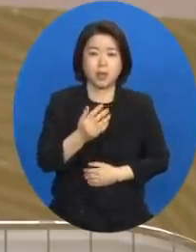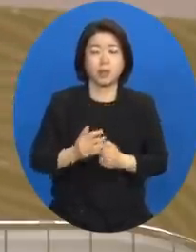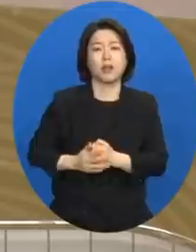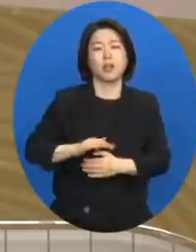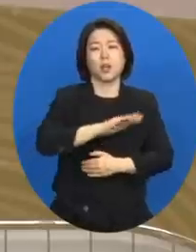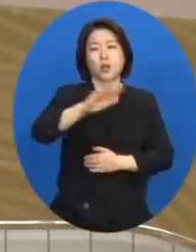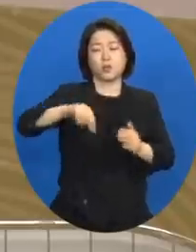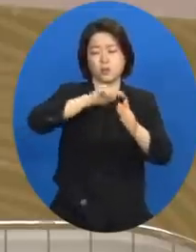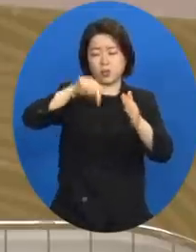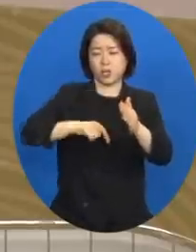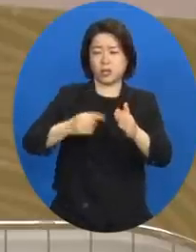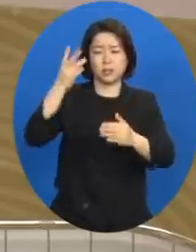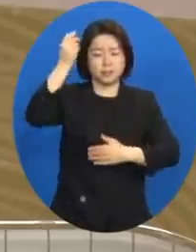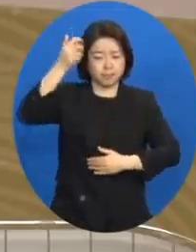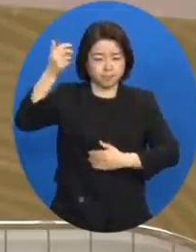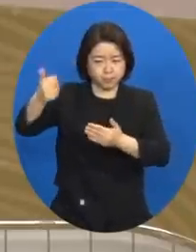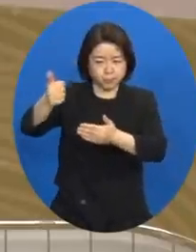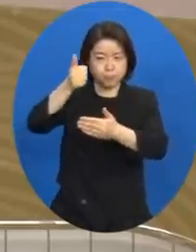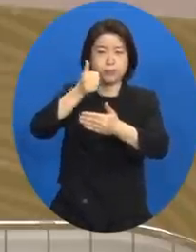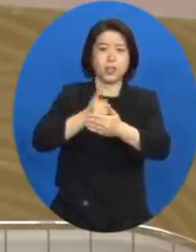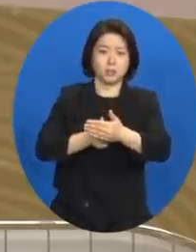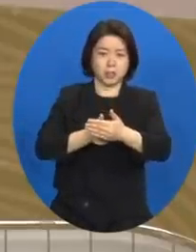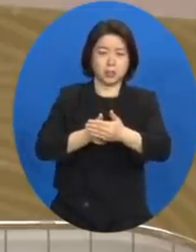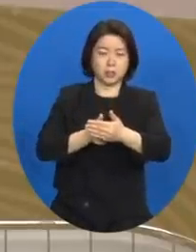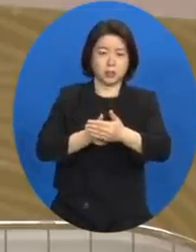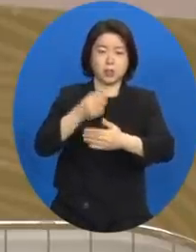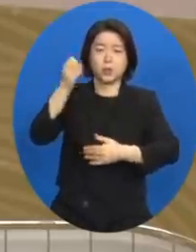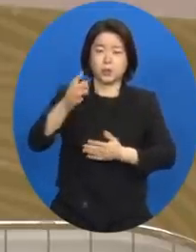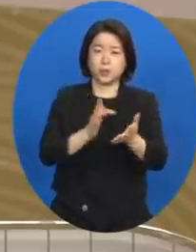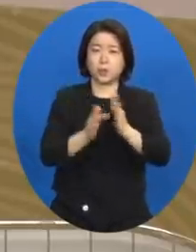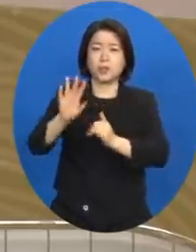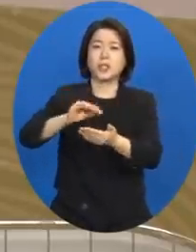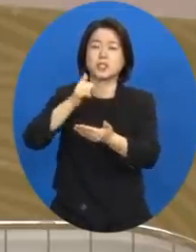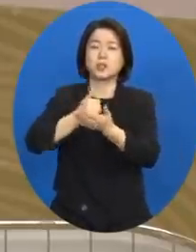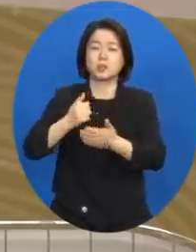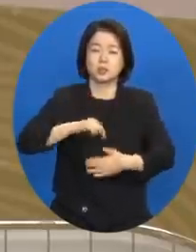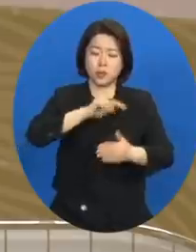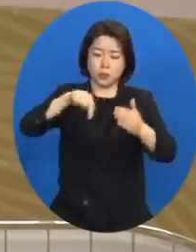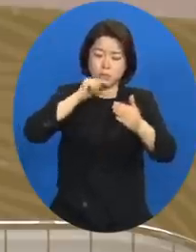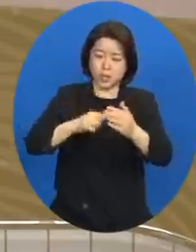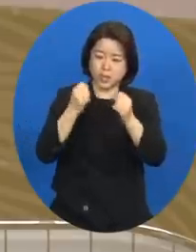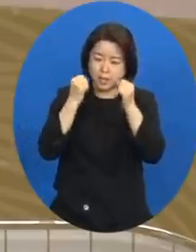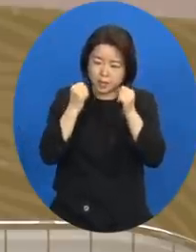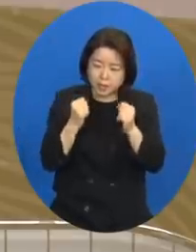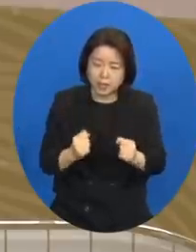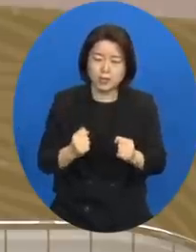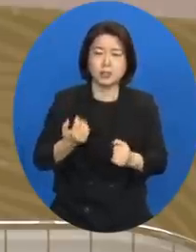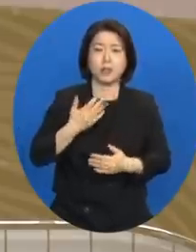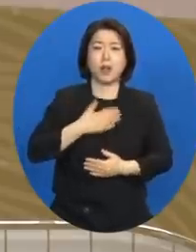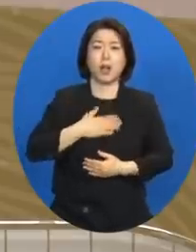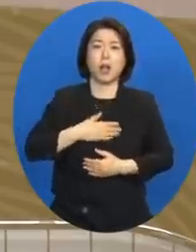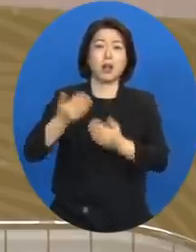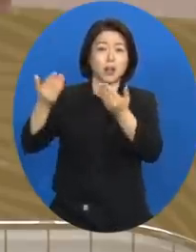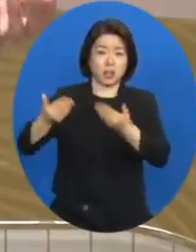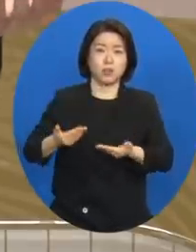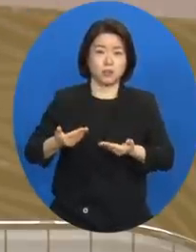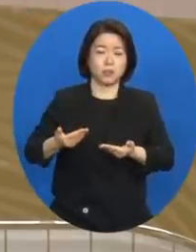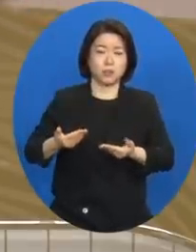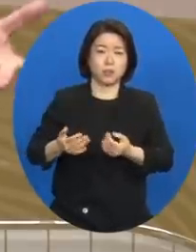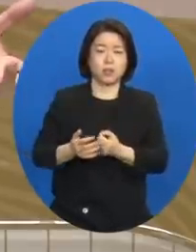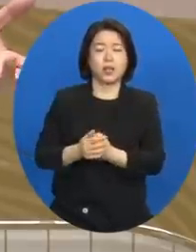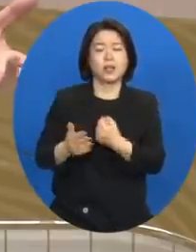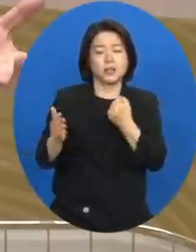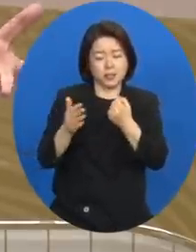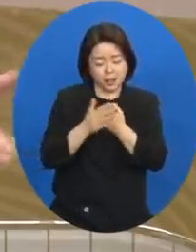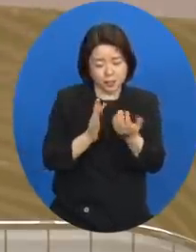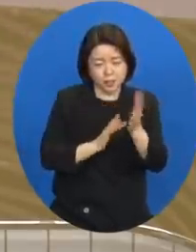우리 안에 성령이 임하시고 그리고 예수 그리스도가 우리 안에 거하시는 것을 알게 하신 거예요. 그래서 우리가 예수를